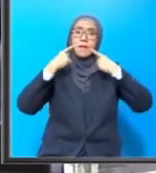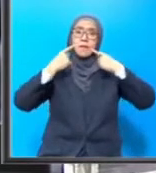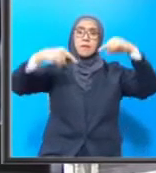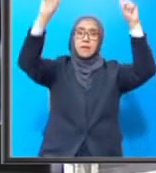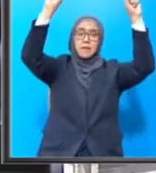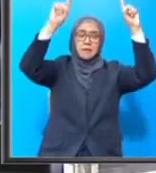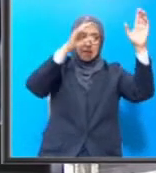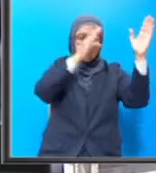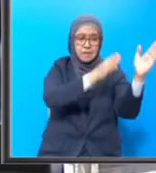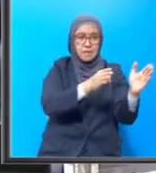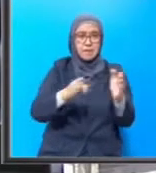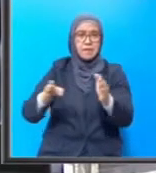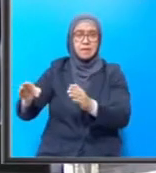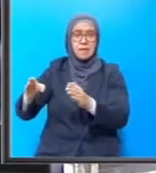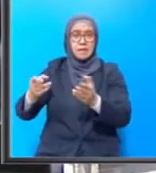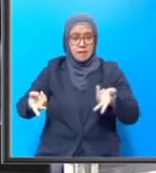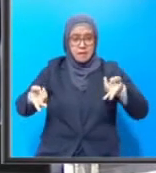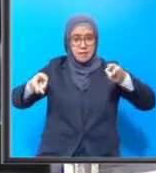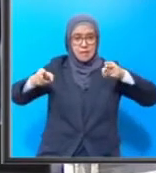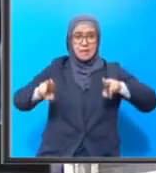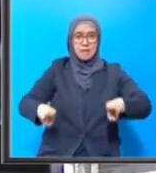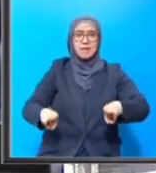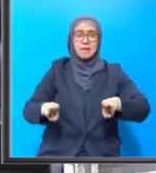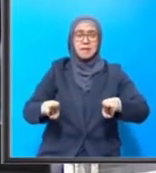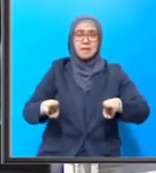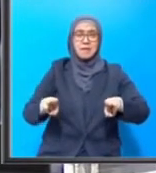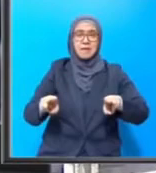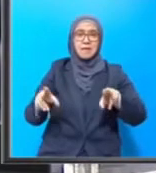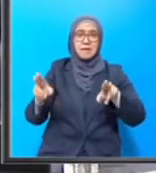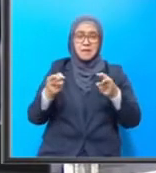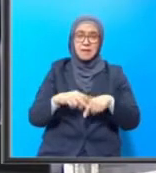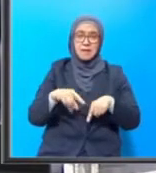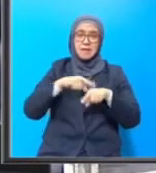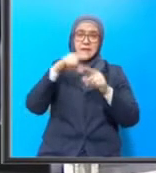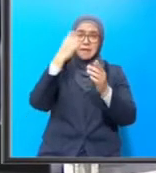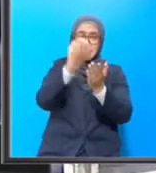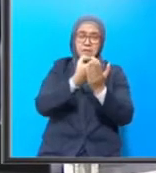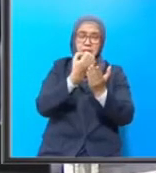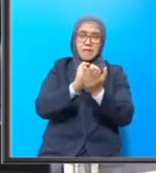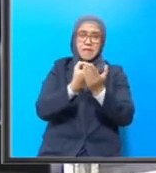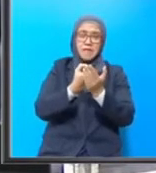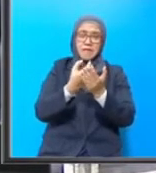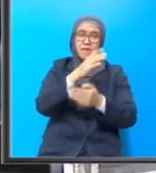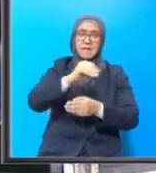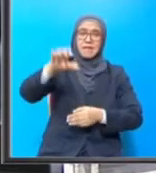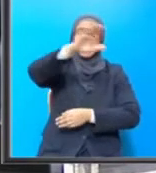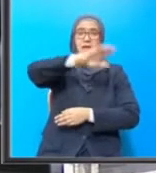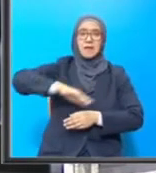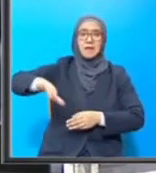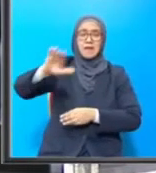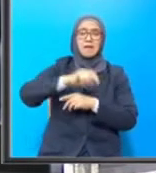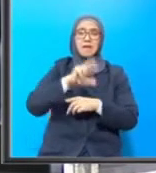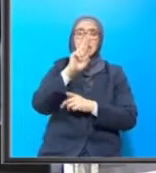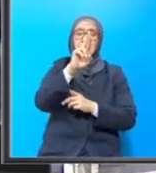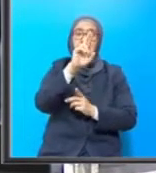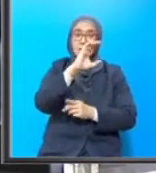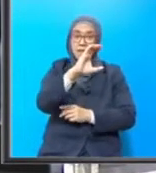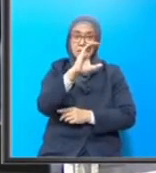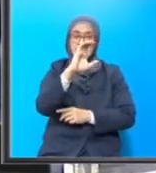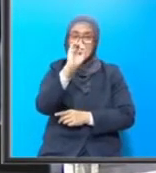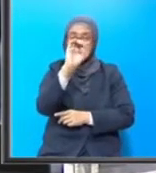mengadakan tandatangan perjanjian kerjasama ekonomi komprehensif Rantau adopsi ITB